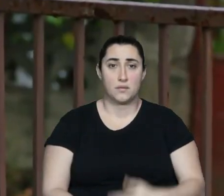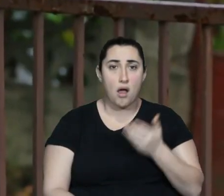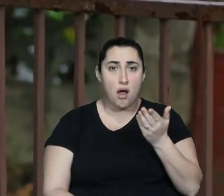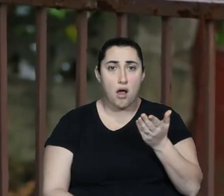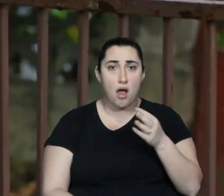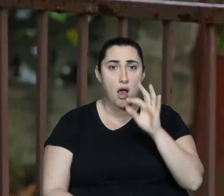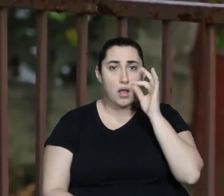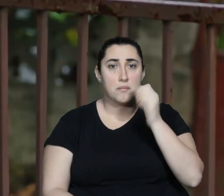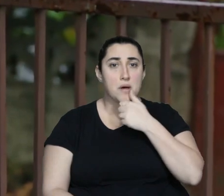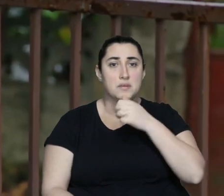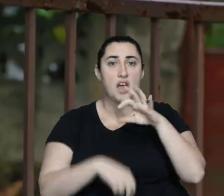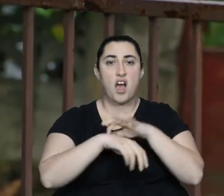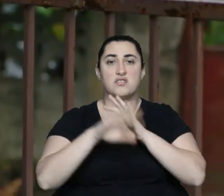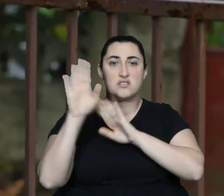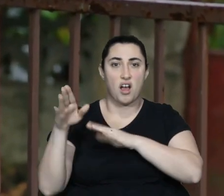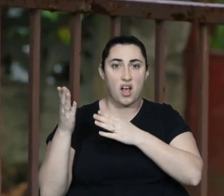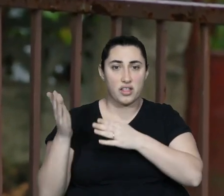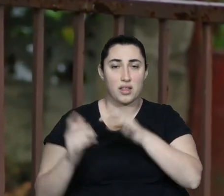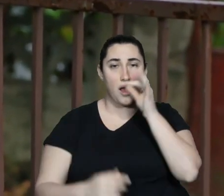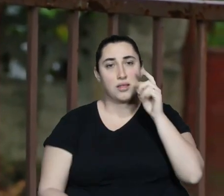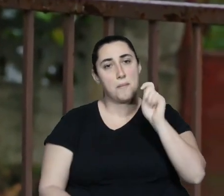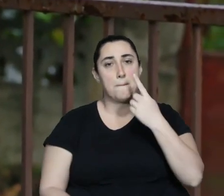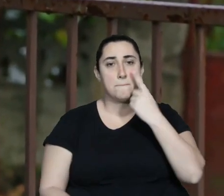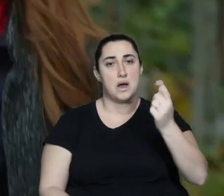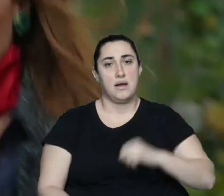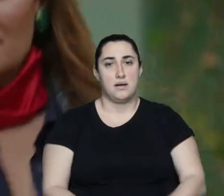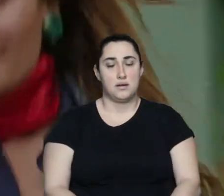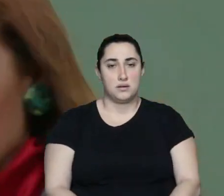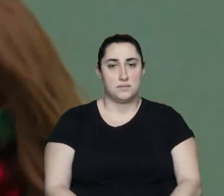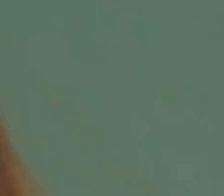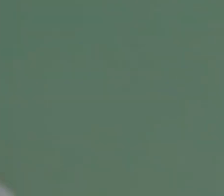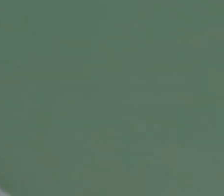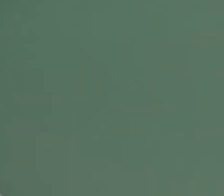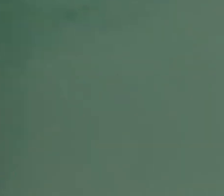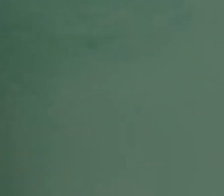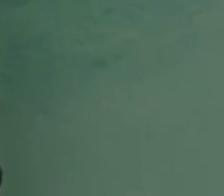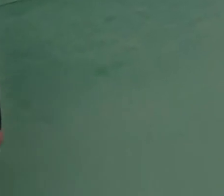Ayol adamın babası hastanelerde. Adamın yaptığına bak ya.